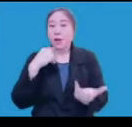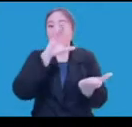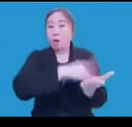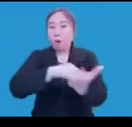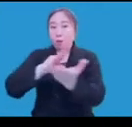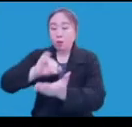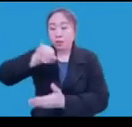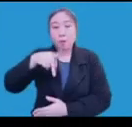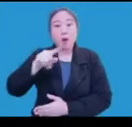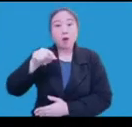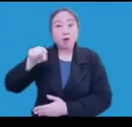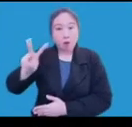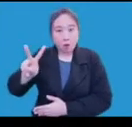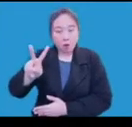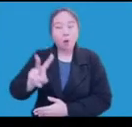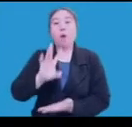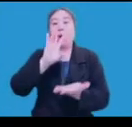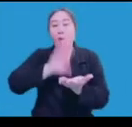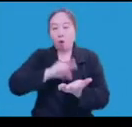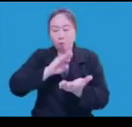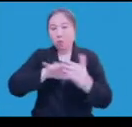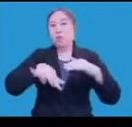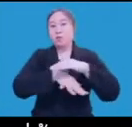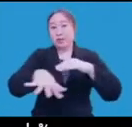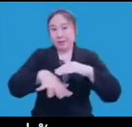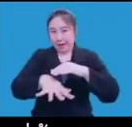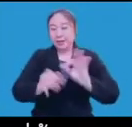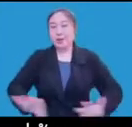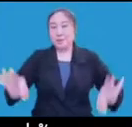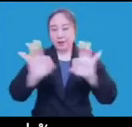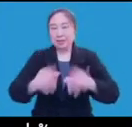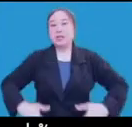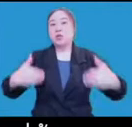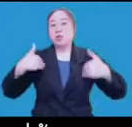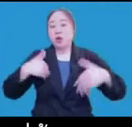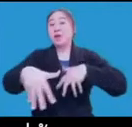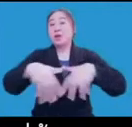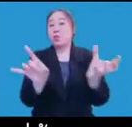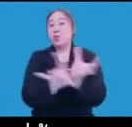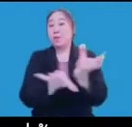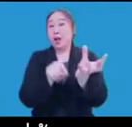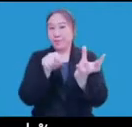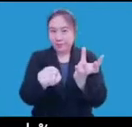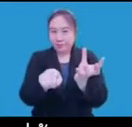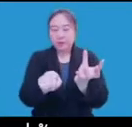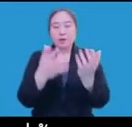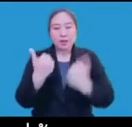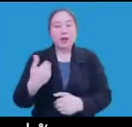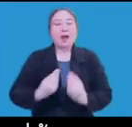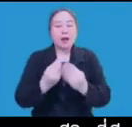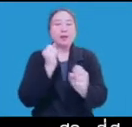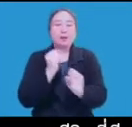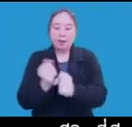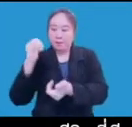ข้อมูลจปทหรือข้อมูลความจำเป็นพื้นฐานนะคะในการพัฒนาคุณภาพชีวิตของประชาชนที่ตกเป็นรายได้ได้มีการทำงาน